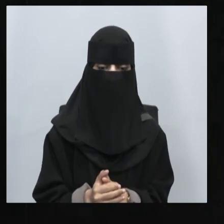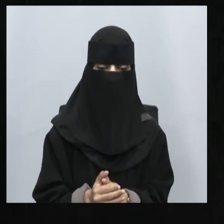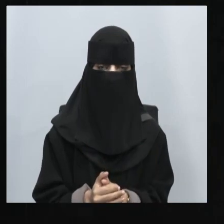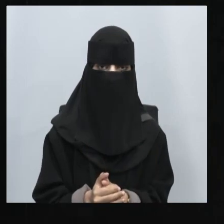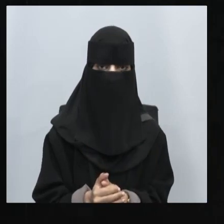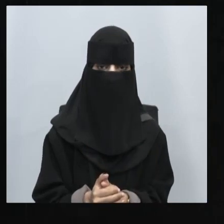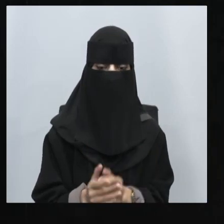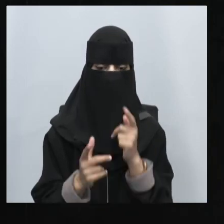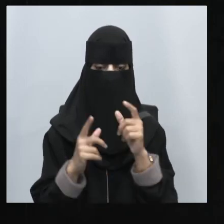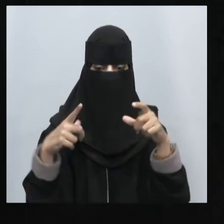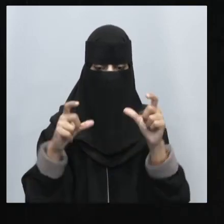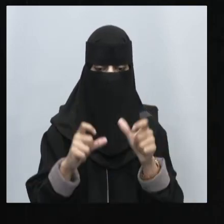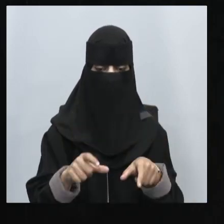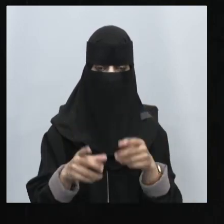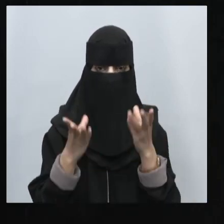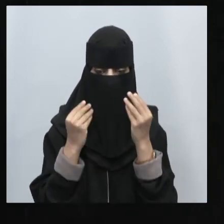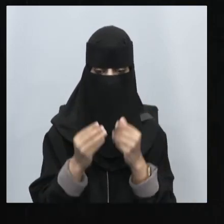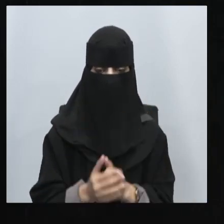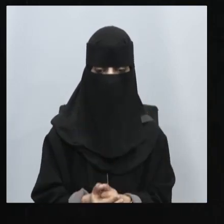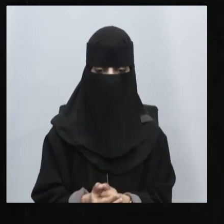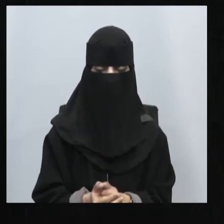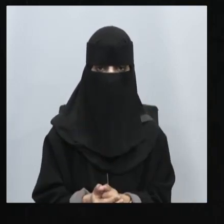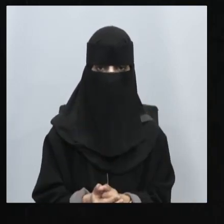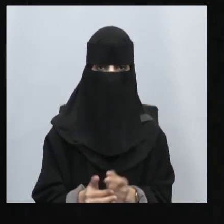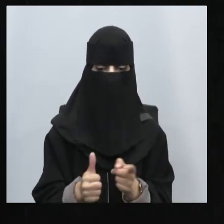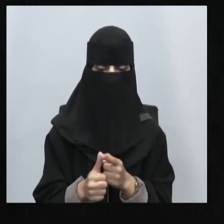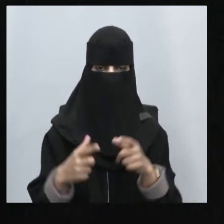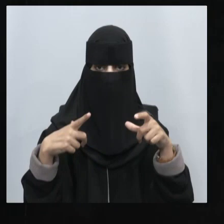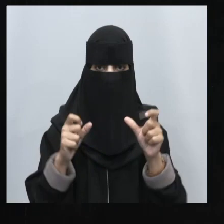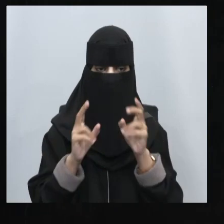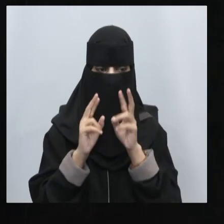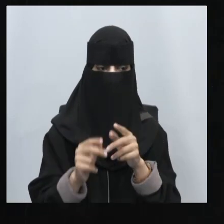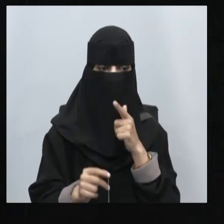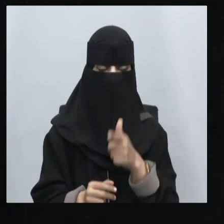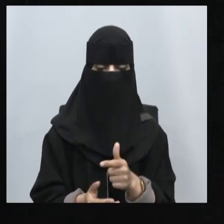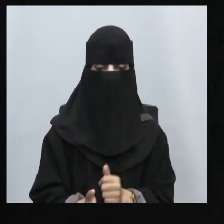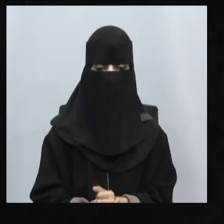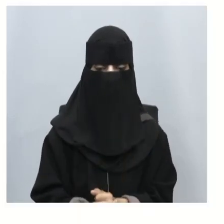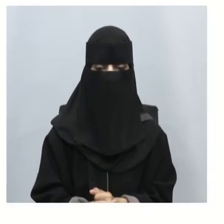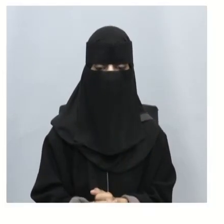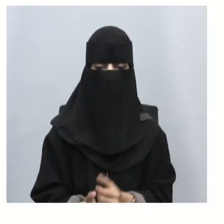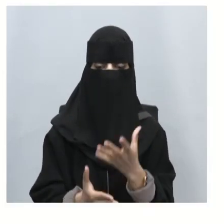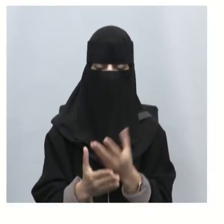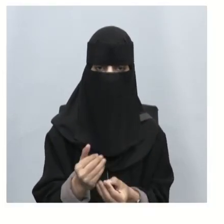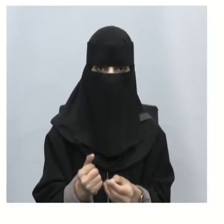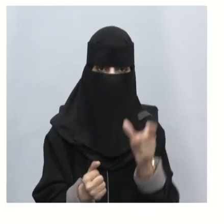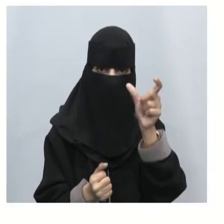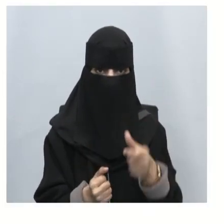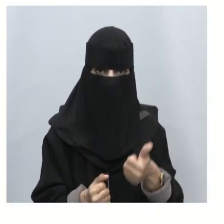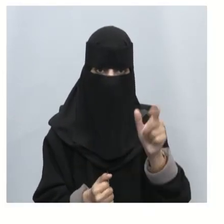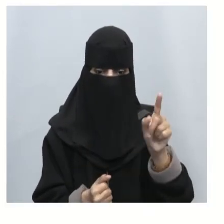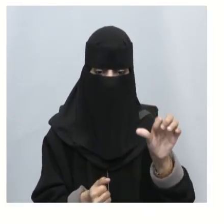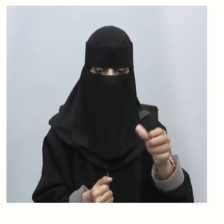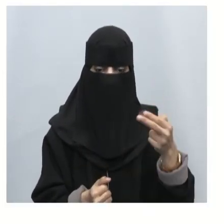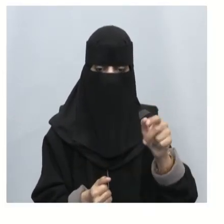مجموعه من العبارات نتعرف عليها اول عباره لدينا تقول ولد ابو العباس في